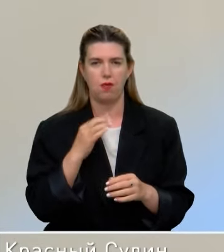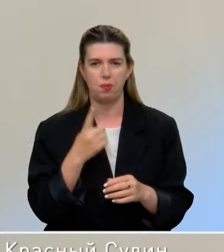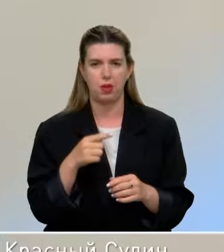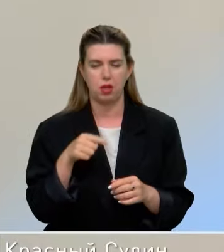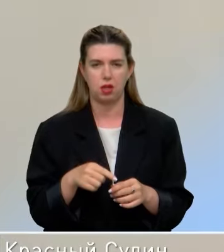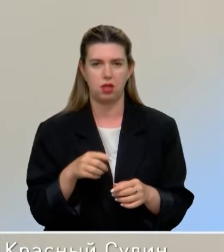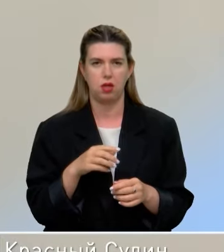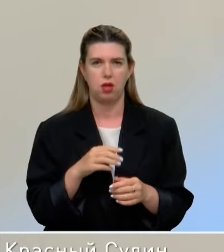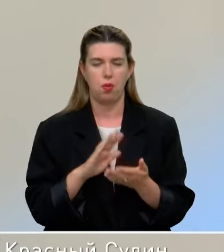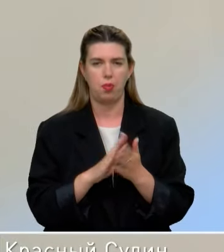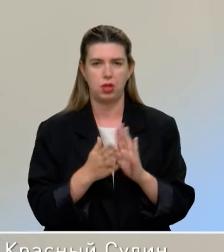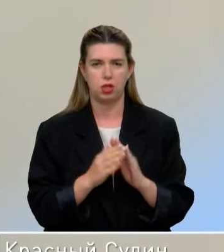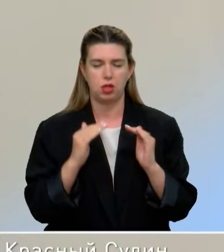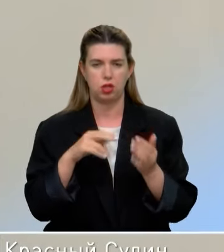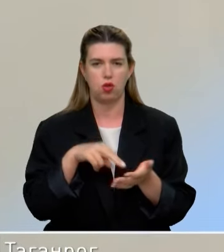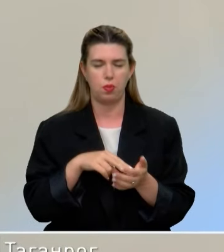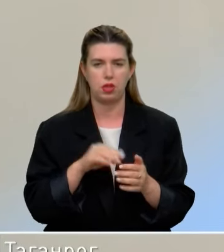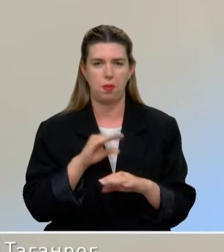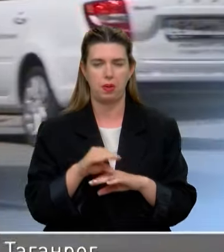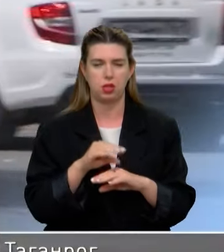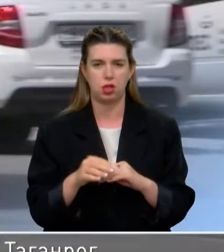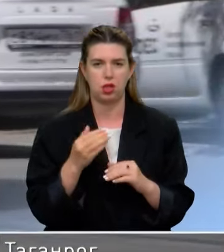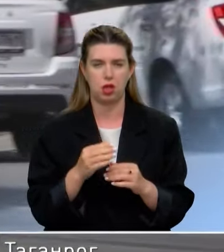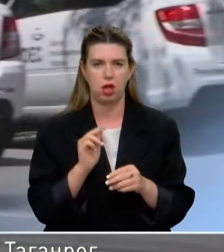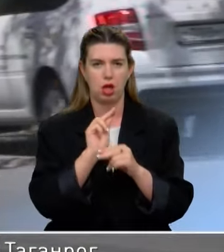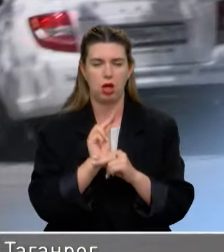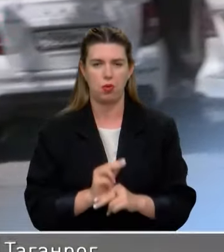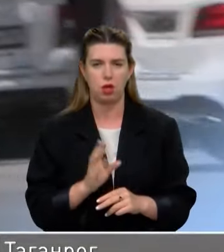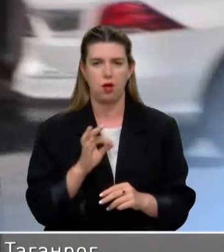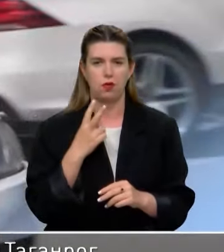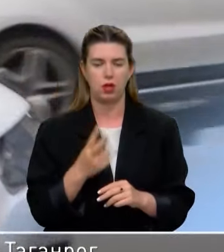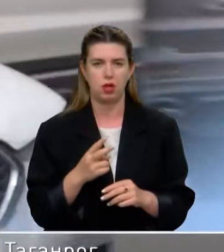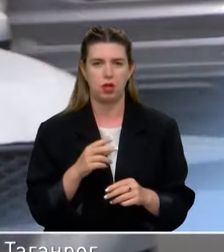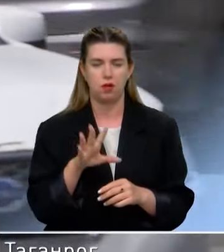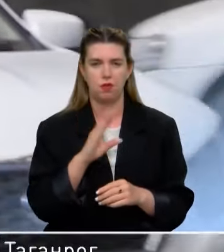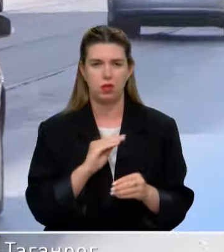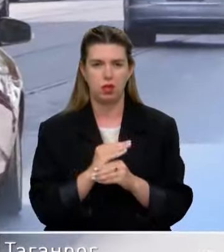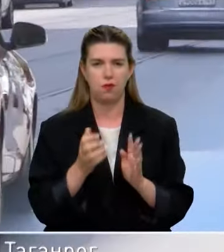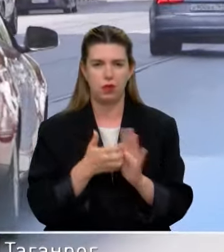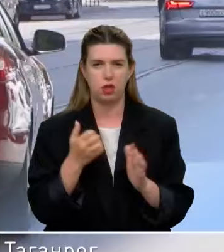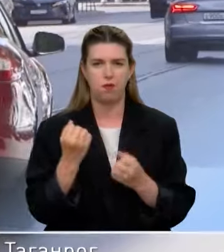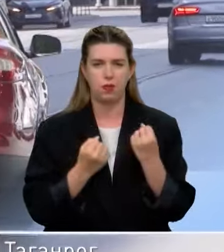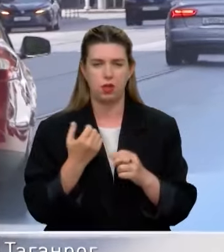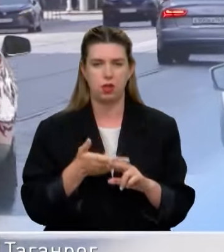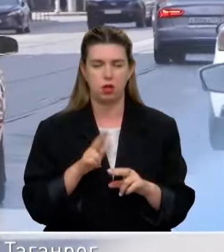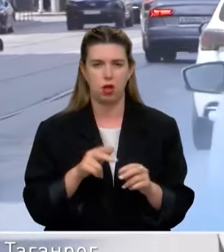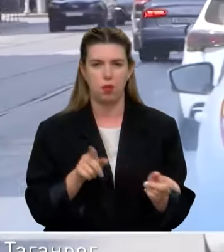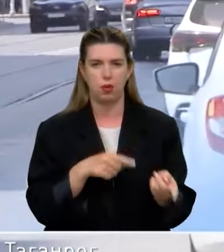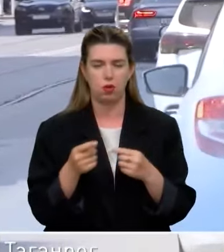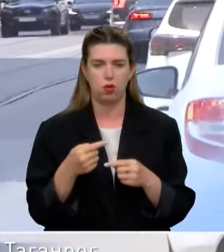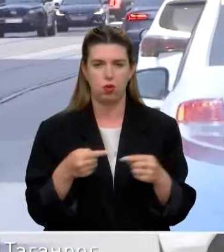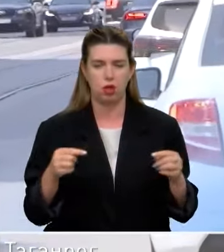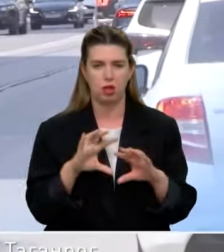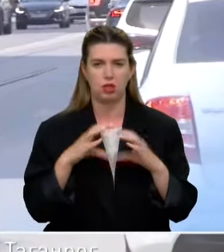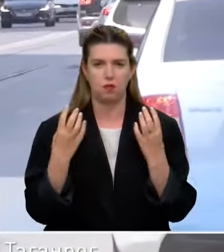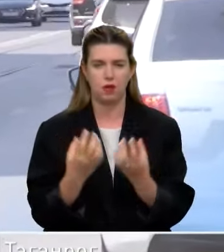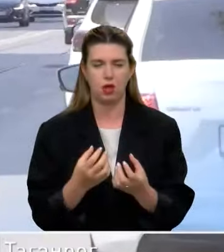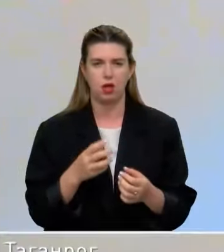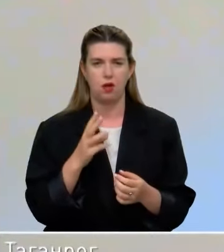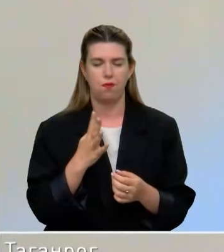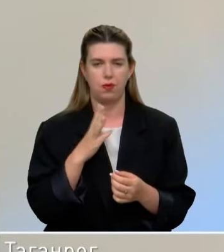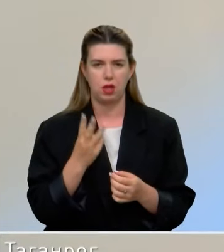это Драматический рост цен на автомобили их обслуживания во-вторых нарастающий дефицит водителей которые переходят в другие сферы